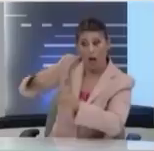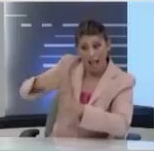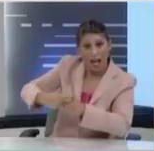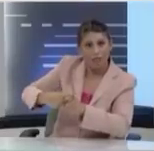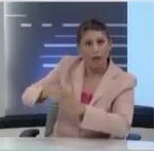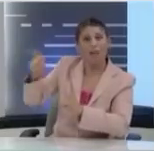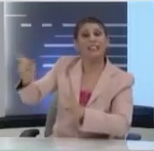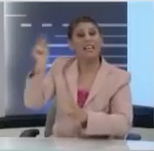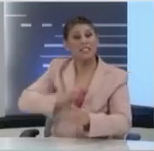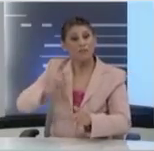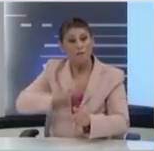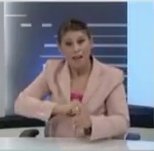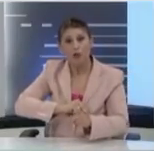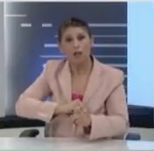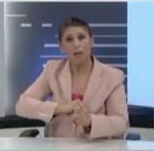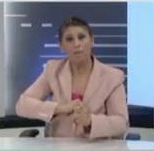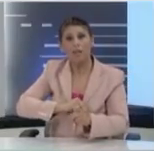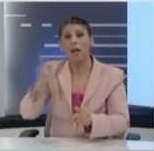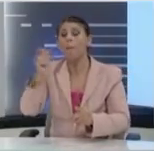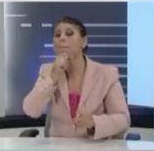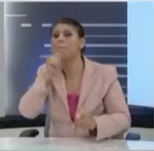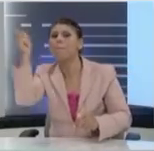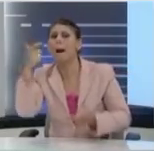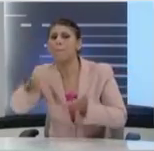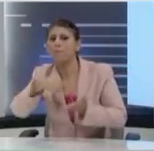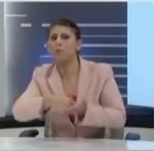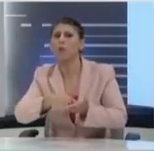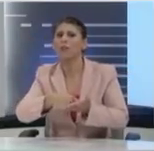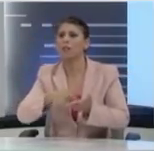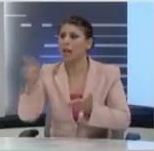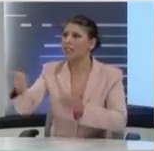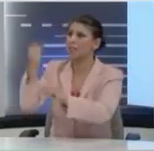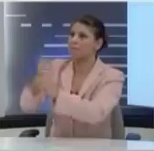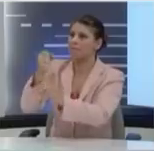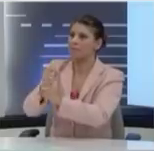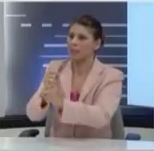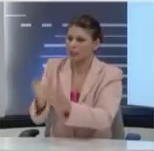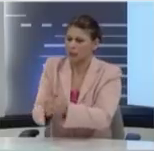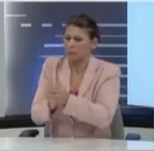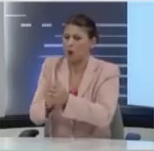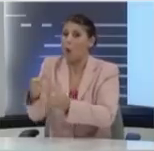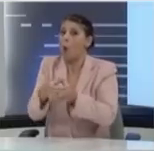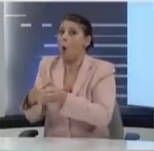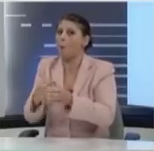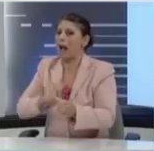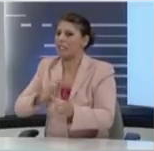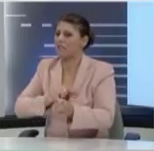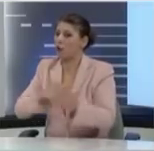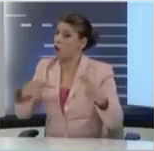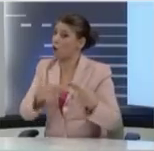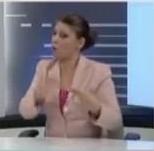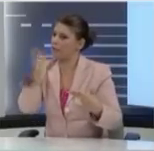Ελλάδας, τα συμφέροντα των συνταξιούχων και των κοινωνικών δυνάμεων, υπερασπίζεστε τα στενά κομματικά σας συμφέροντα.